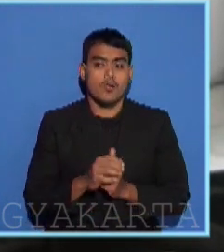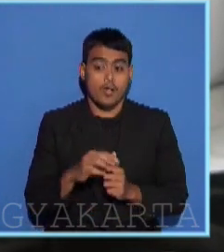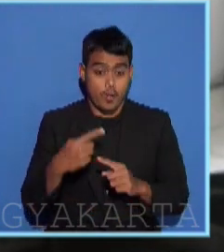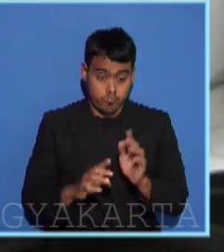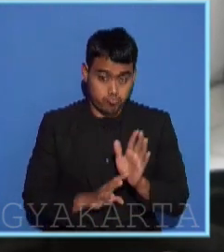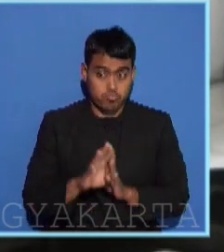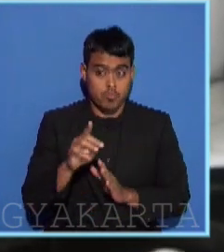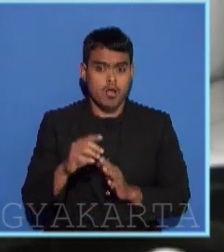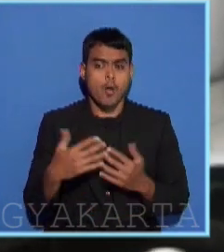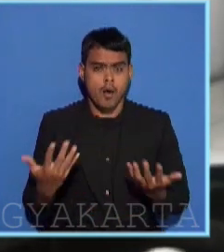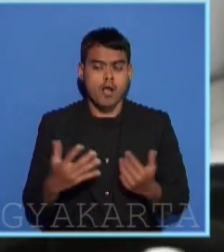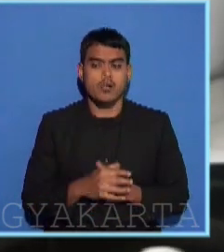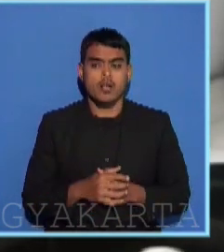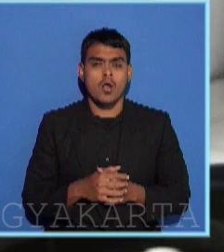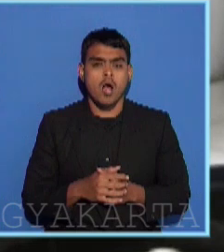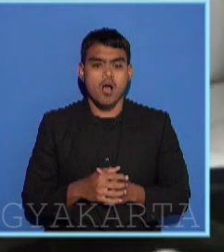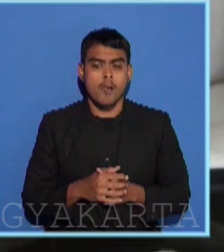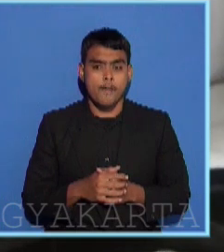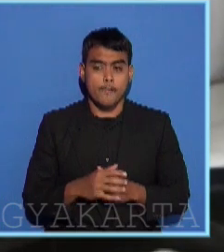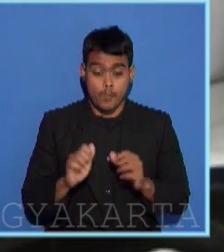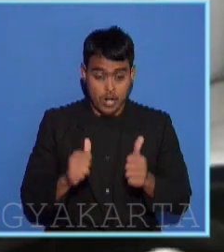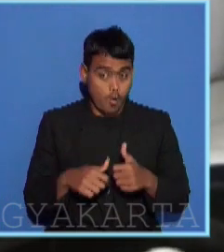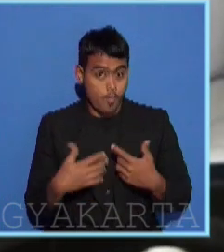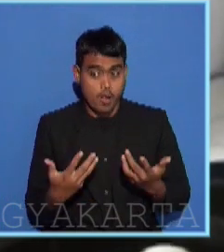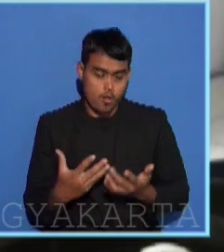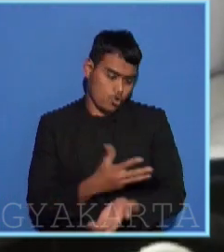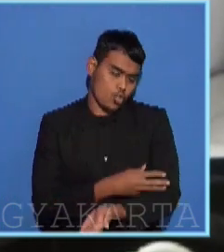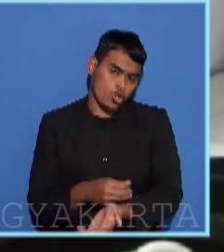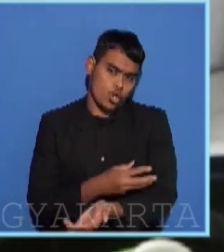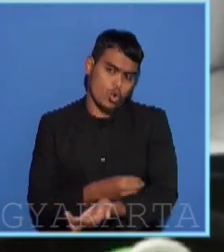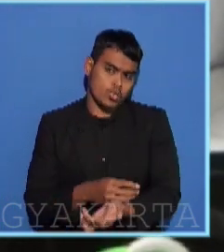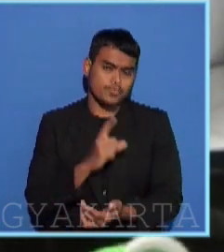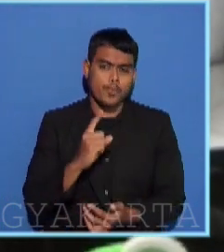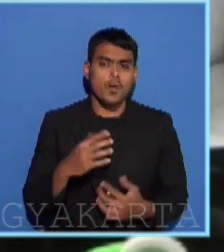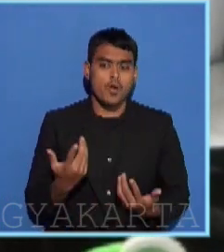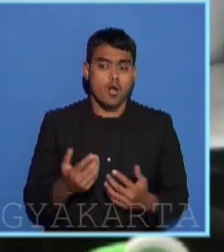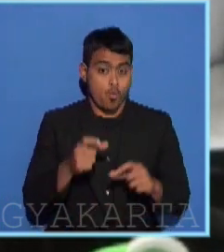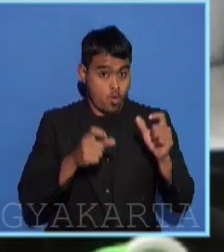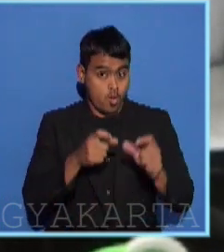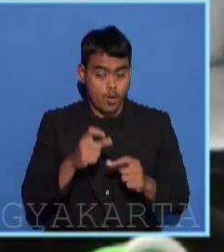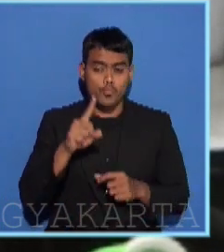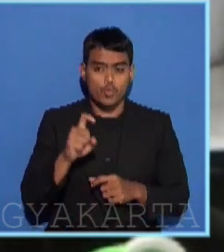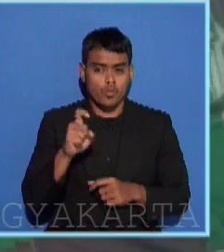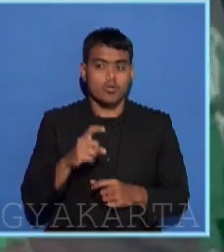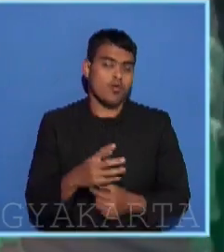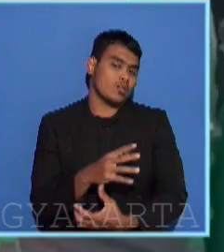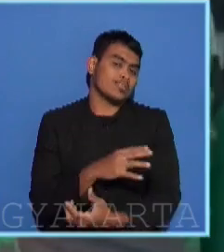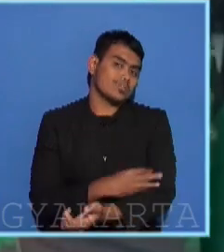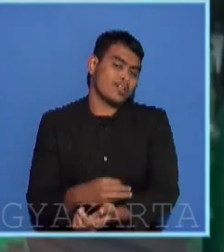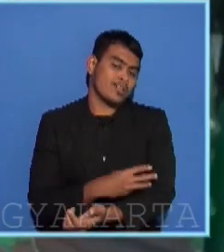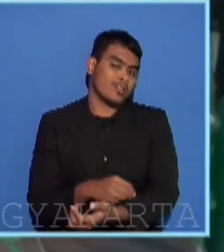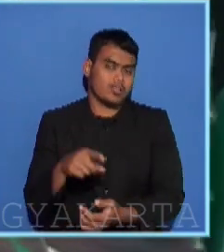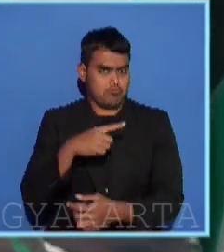apabila ada yang berani mendonorkan darah karena banyak orang yang membutuhkan darah kita.